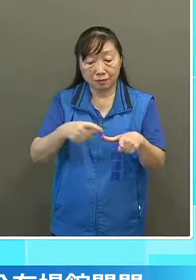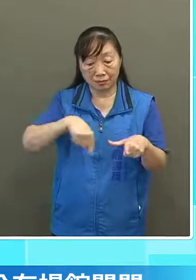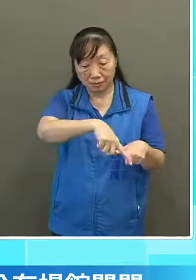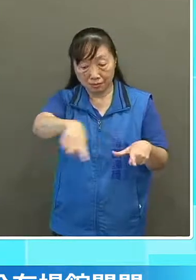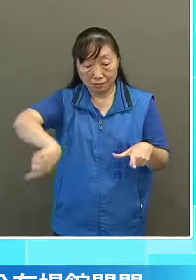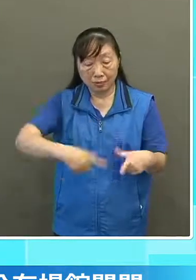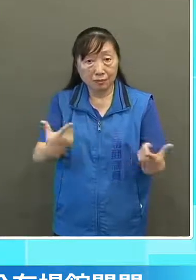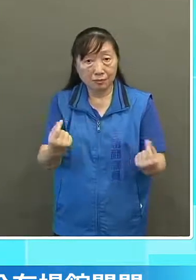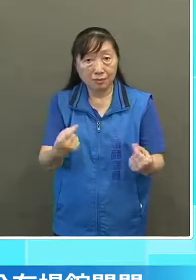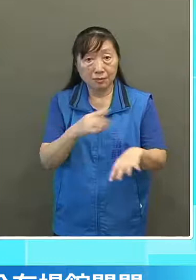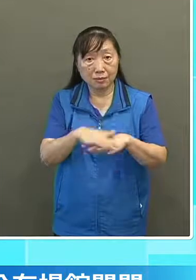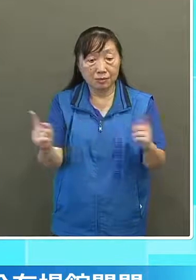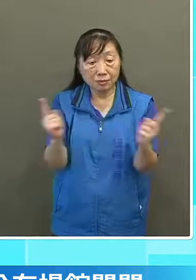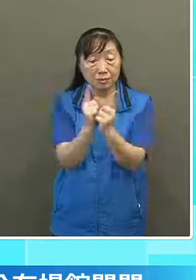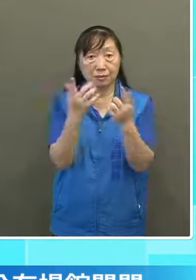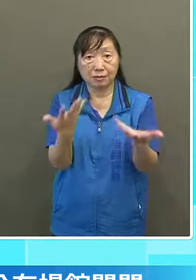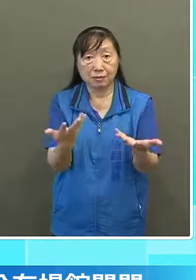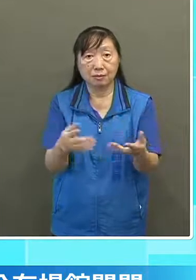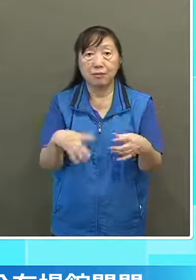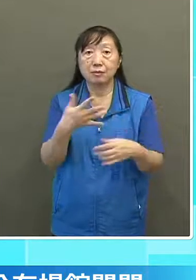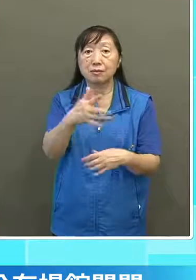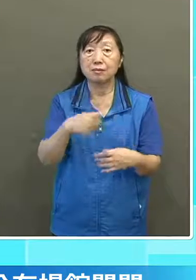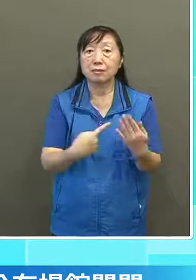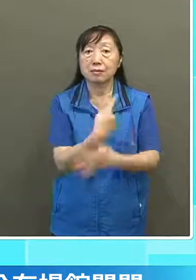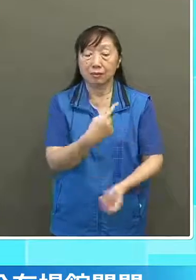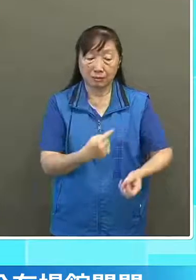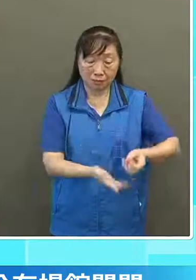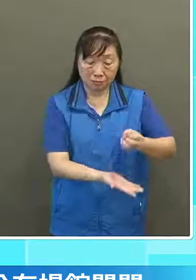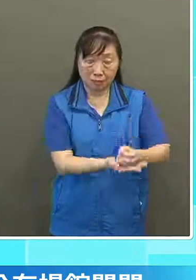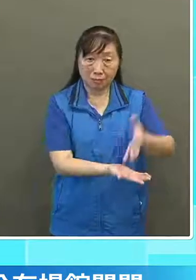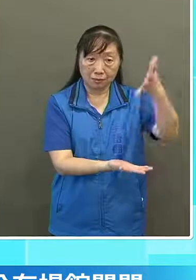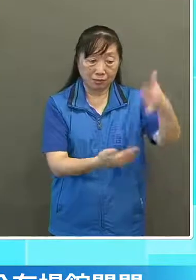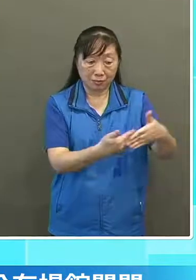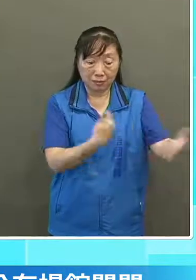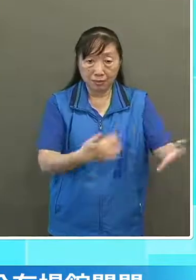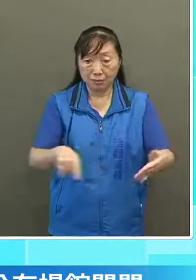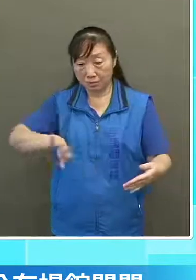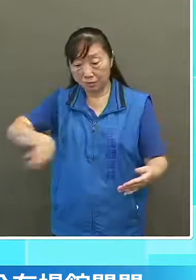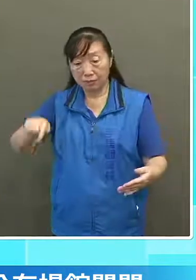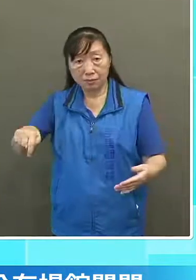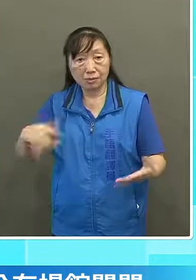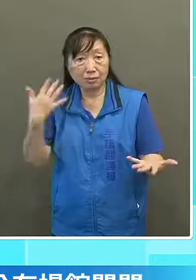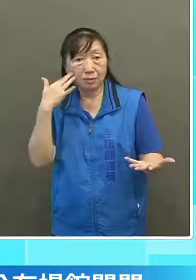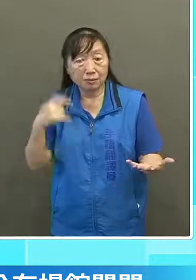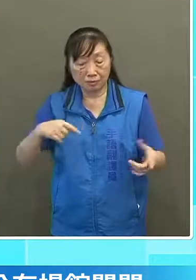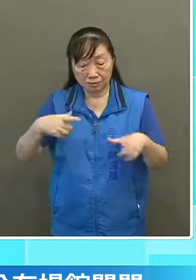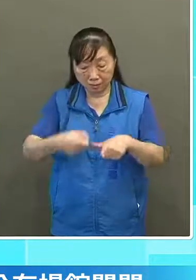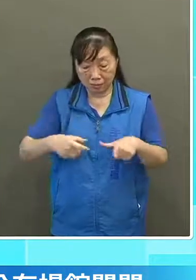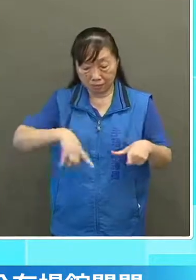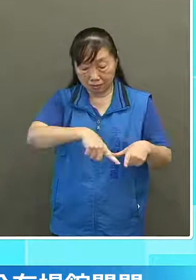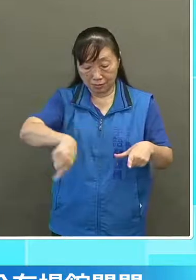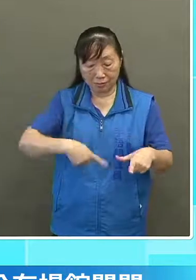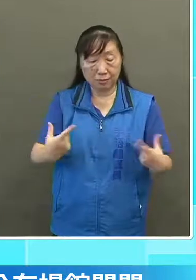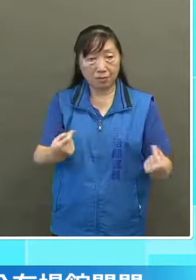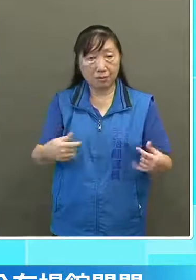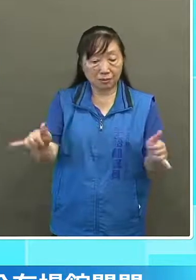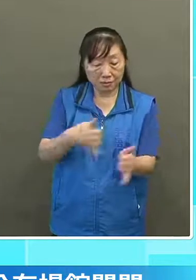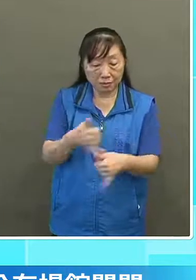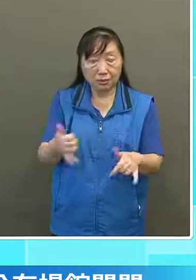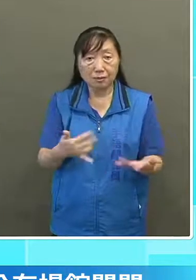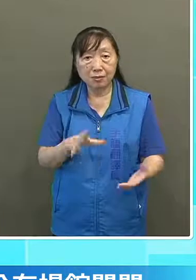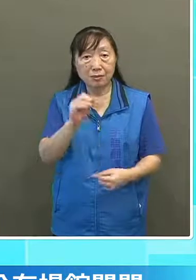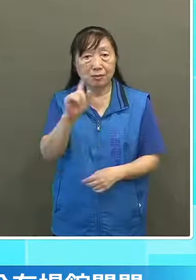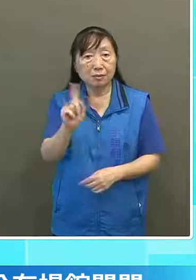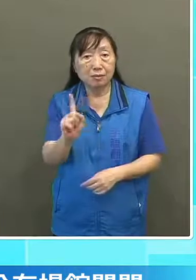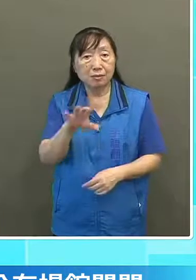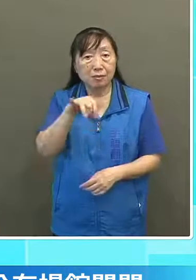能还是有接触，为什么只需要隔离一栋呢？那 A、B 栋之间容易交叠的公共区域，目前有没有看得出来是哪些地